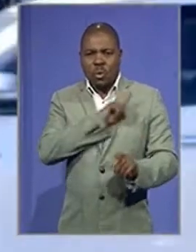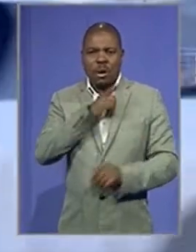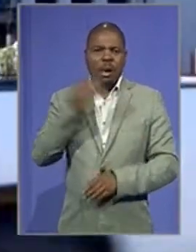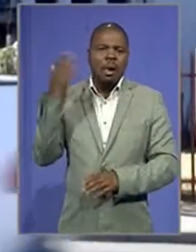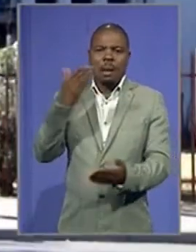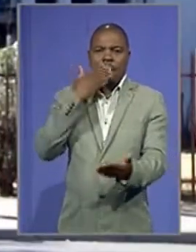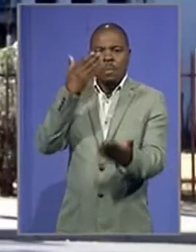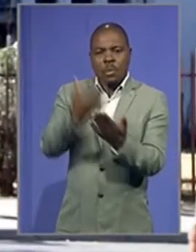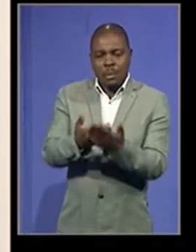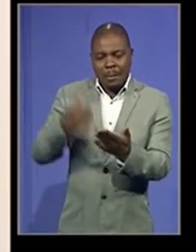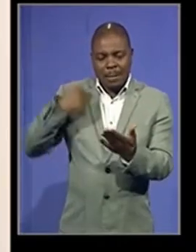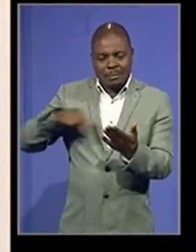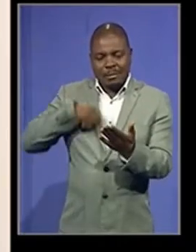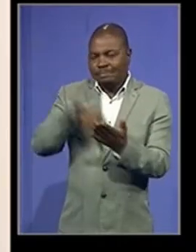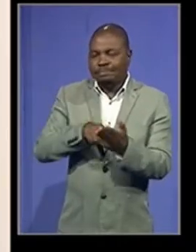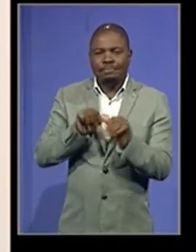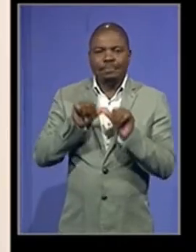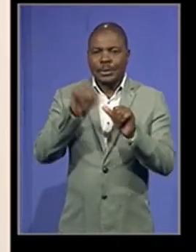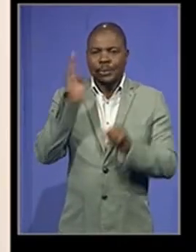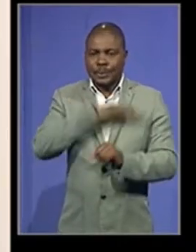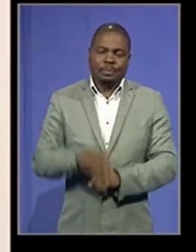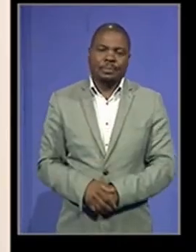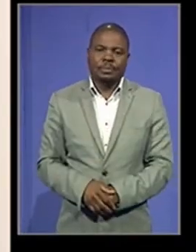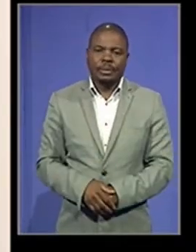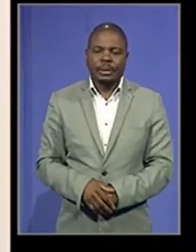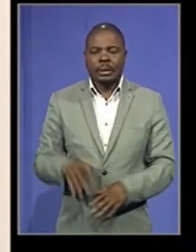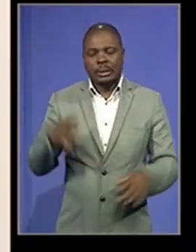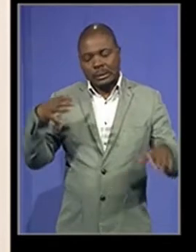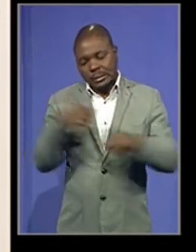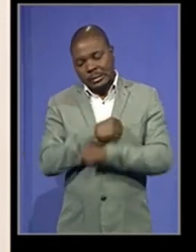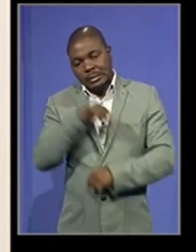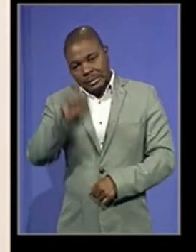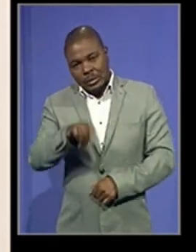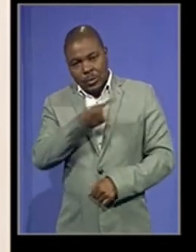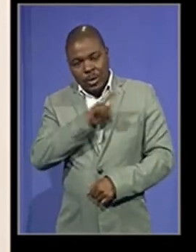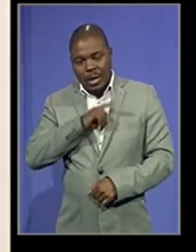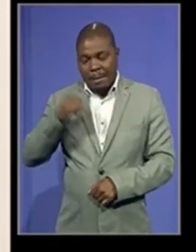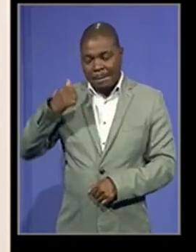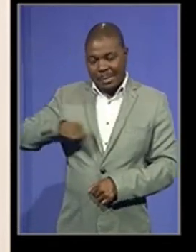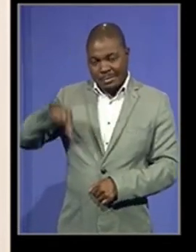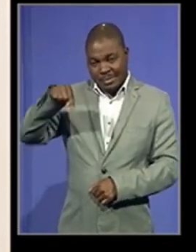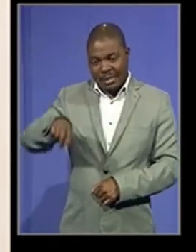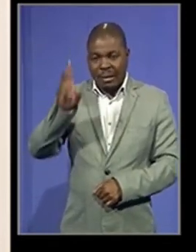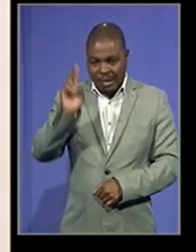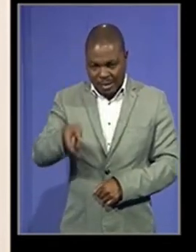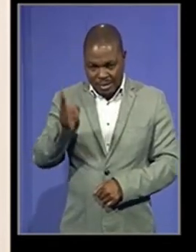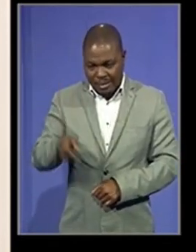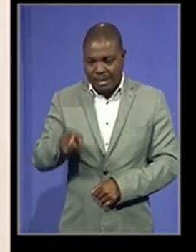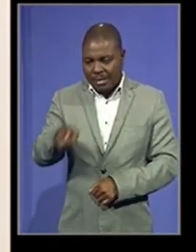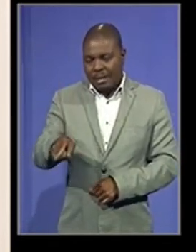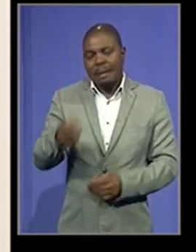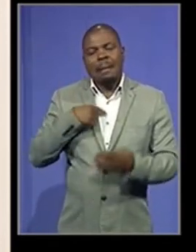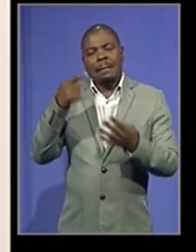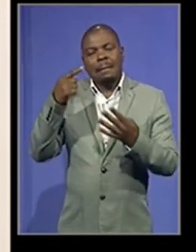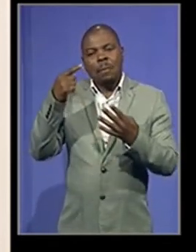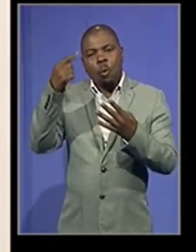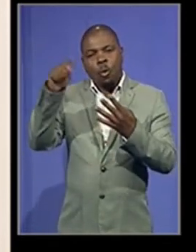fetileng tsa boruni. It is very regretful that the municipality has once again received a disclaimer audit outcome